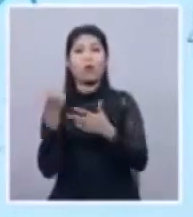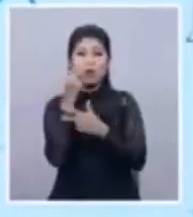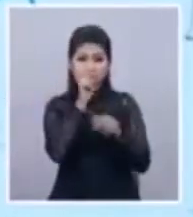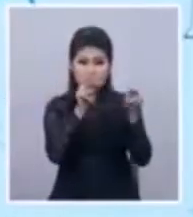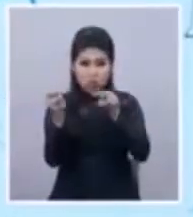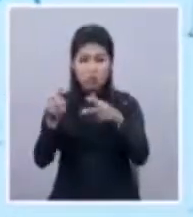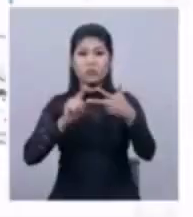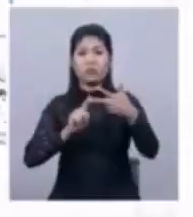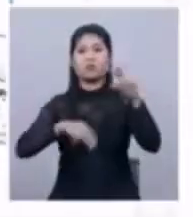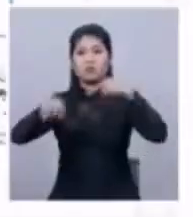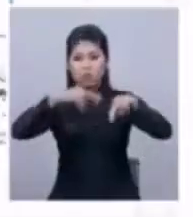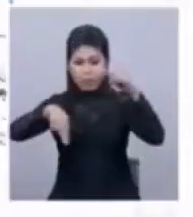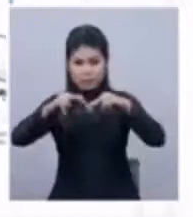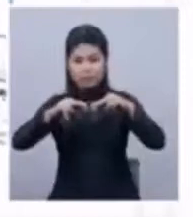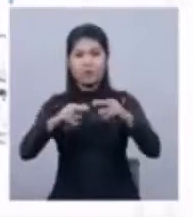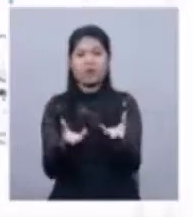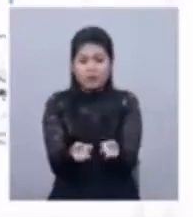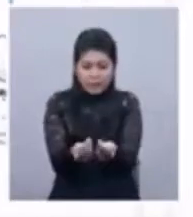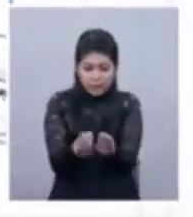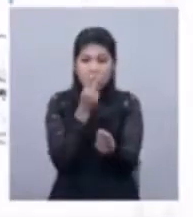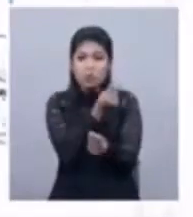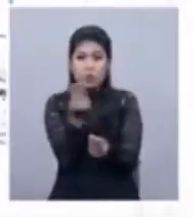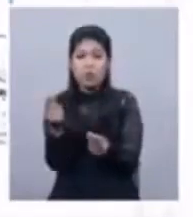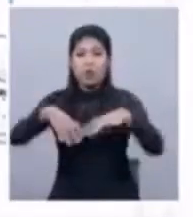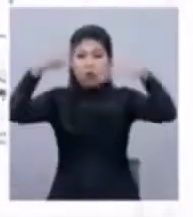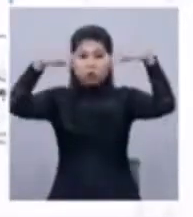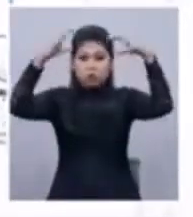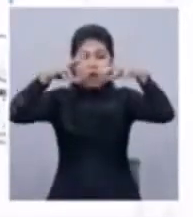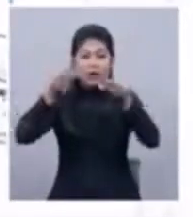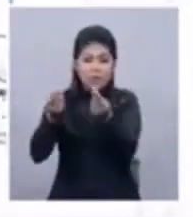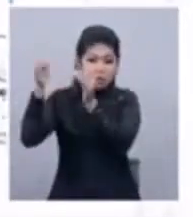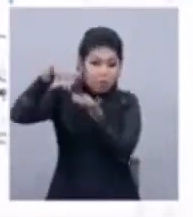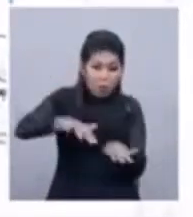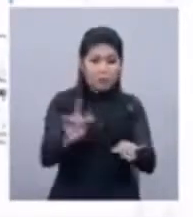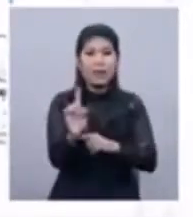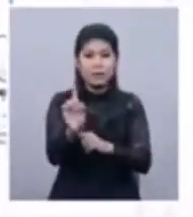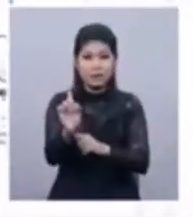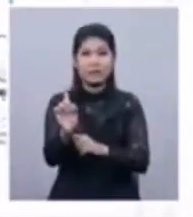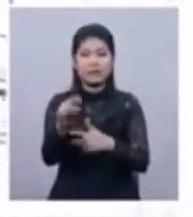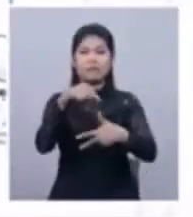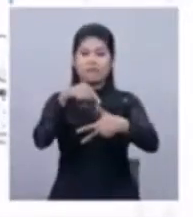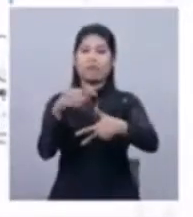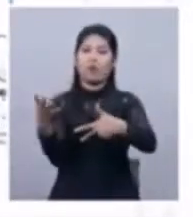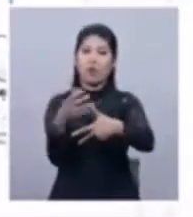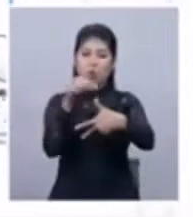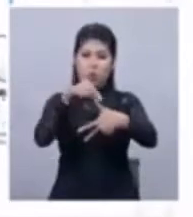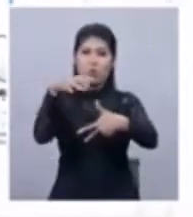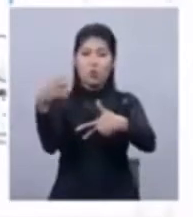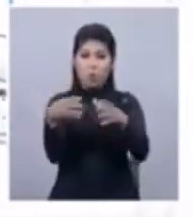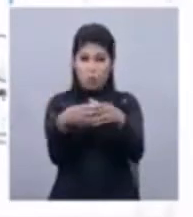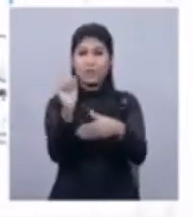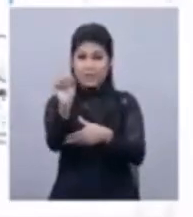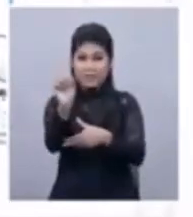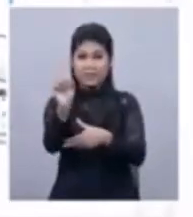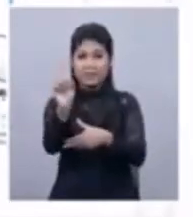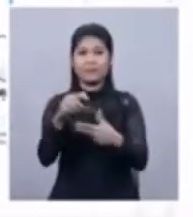วมถึงข้อมูลของกรมทรัพยากรธรณีซึ่งต้องรู้ว่าเกิดฝนมามากปั๊บดินโคลนถล่มจะเกิดขึ้นที่ไหนอันชี้เป้าระยะสั้นจากนั้นปั๊บอันนี้เป็น